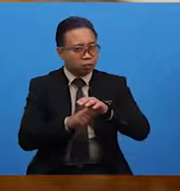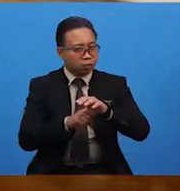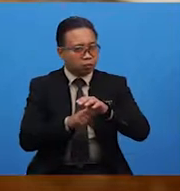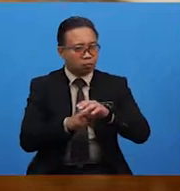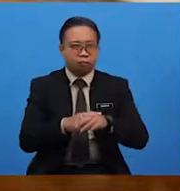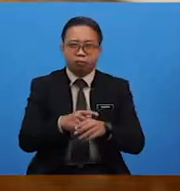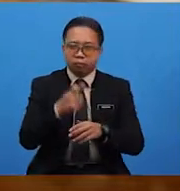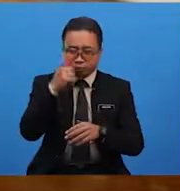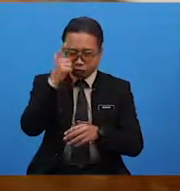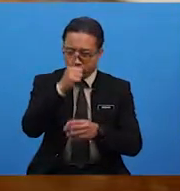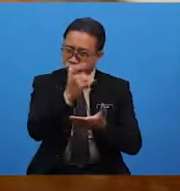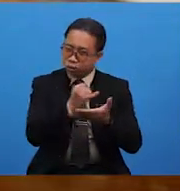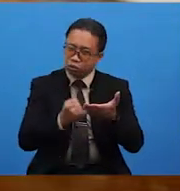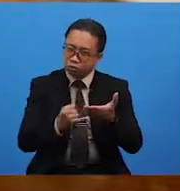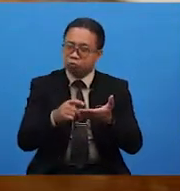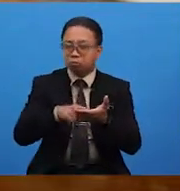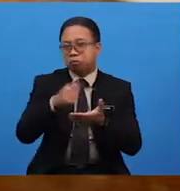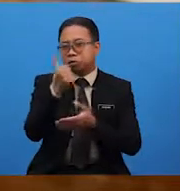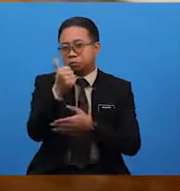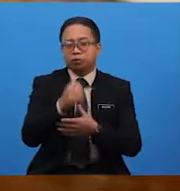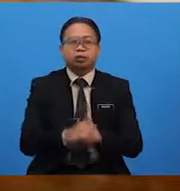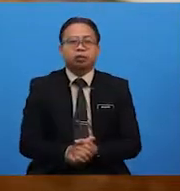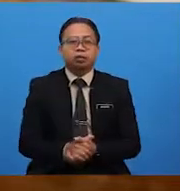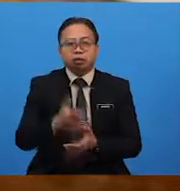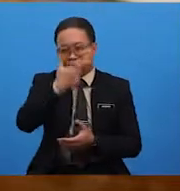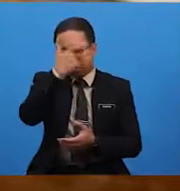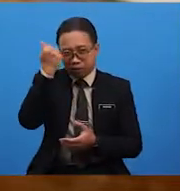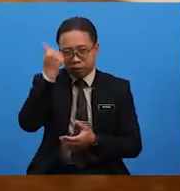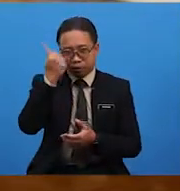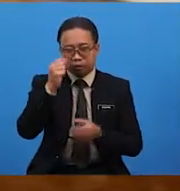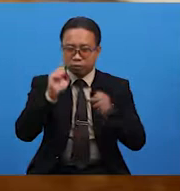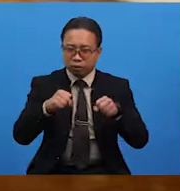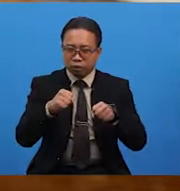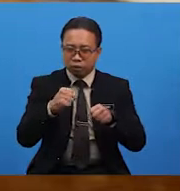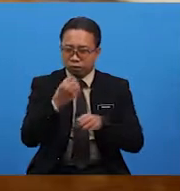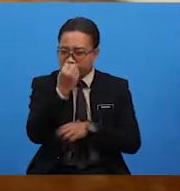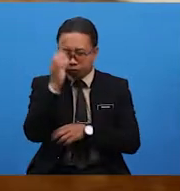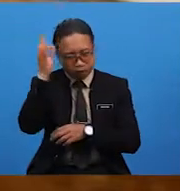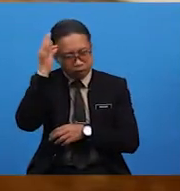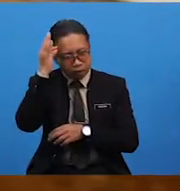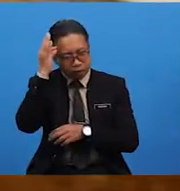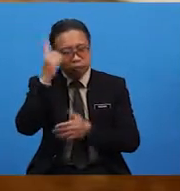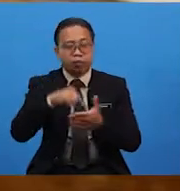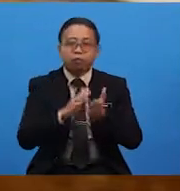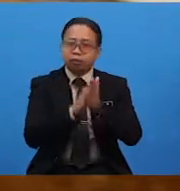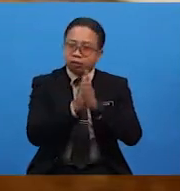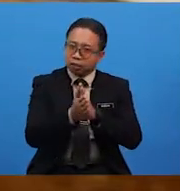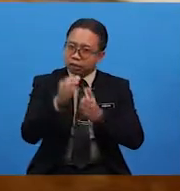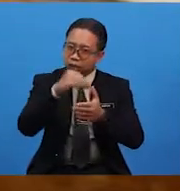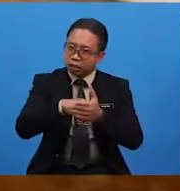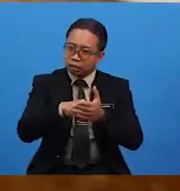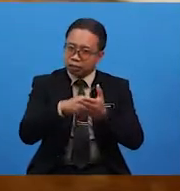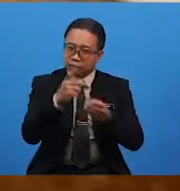betul kisah ini Hebat betul Salvador Dali Niken kerennya beliau dapat membayangkan sesuatu itu akan terjadi dalam